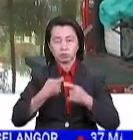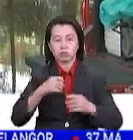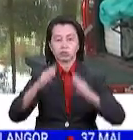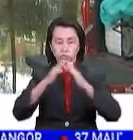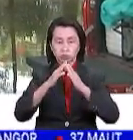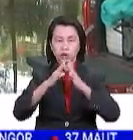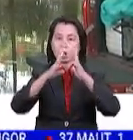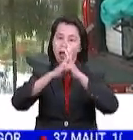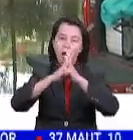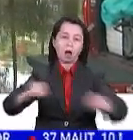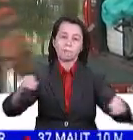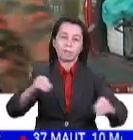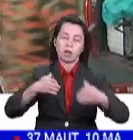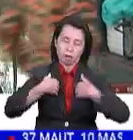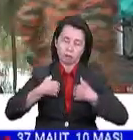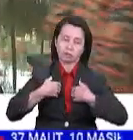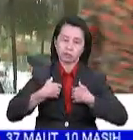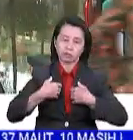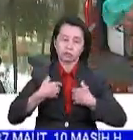memang habis